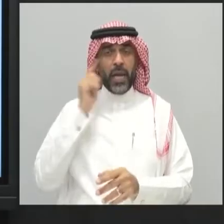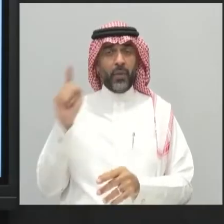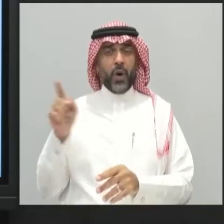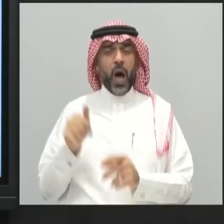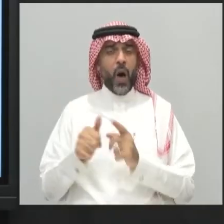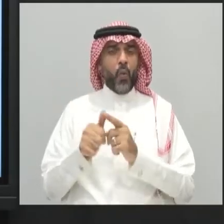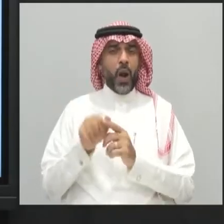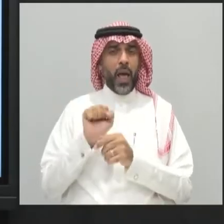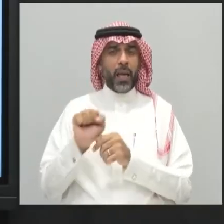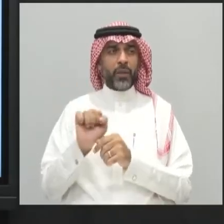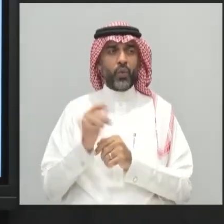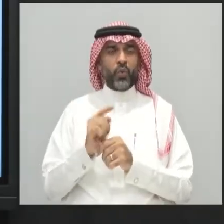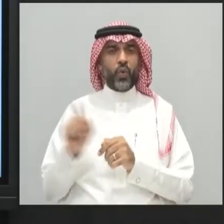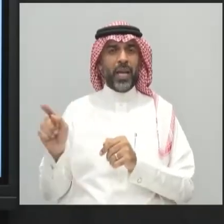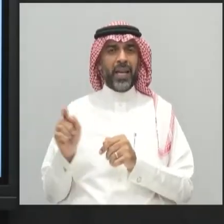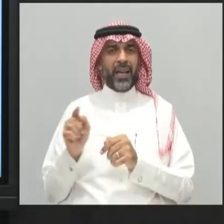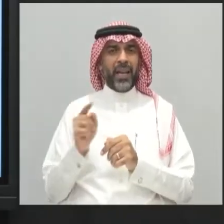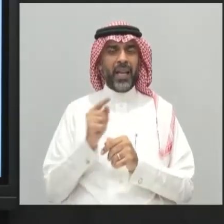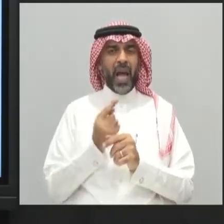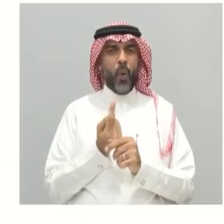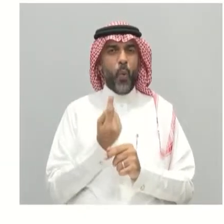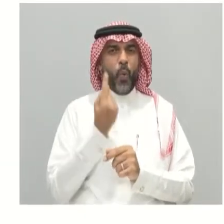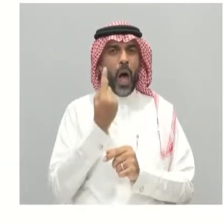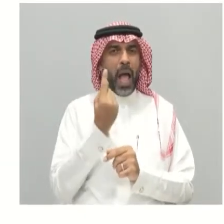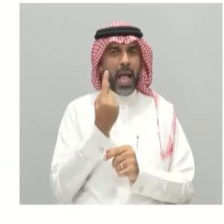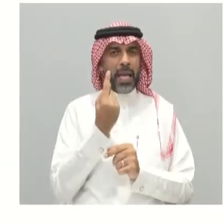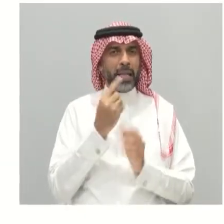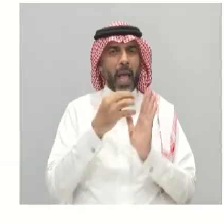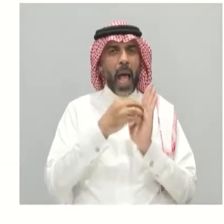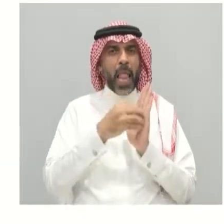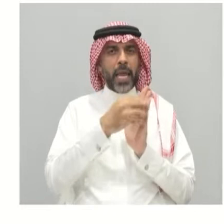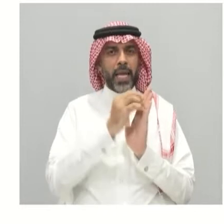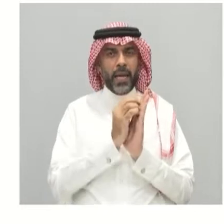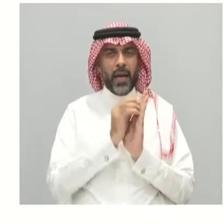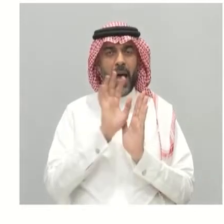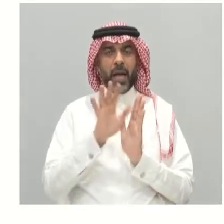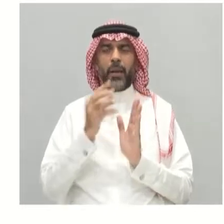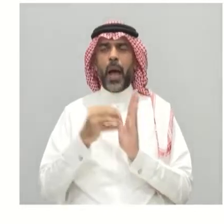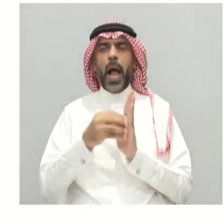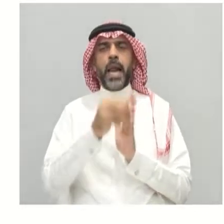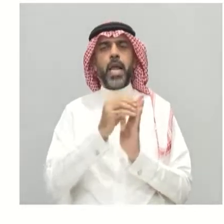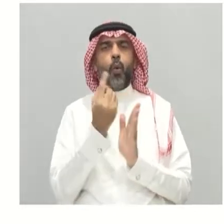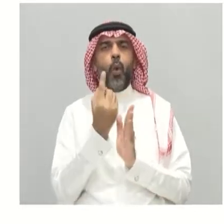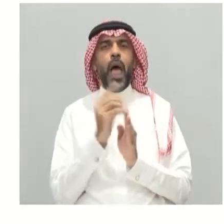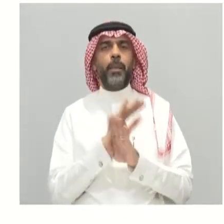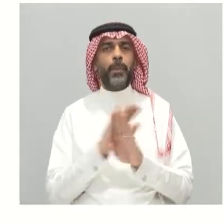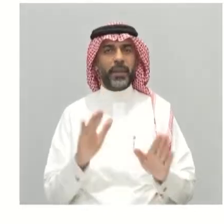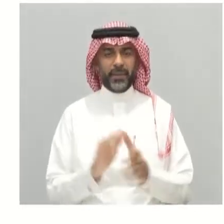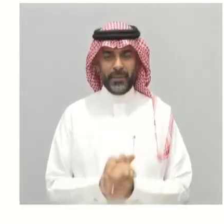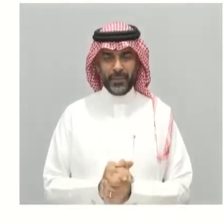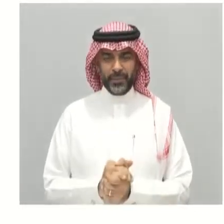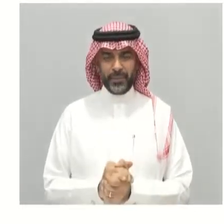اول خاصيه من خصائص الصوتيات الدواره بانها وحيده الخليه اي ان لها خليه واحده فقط